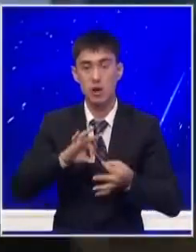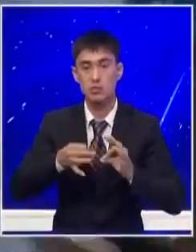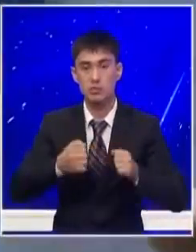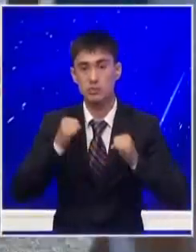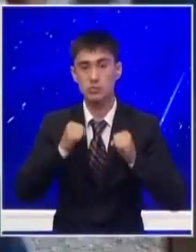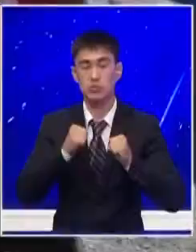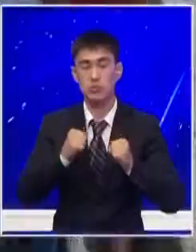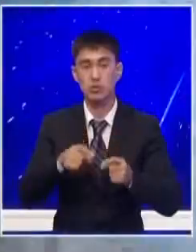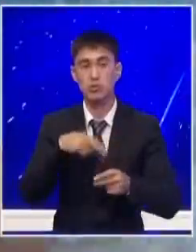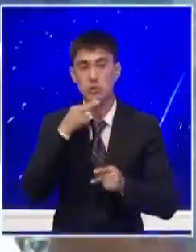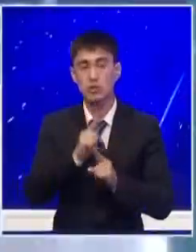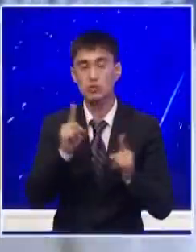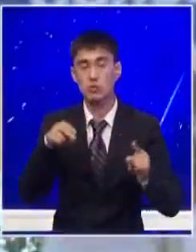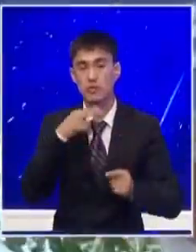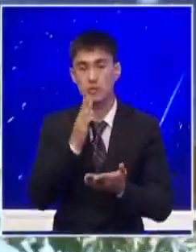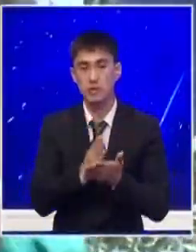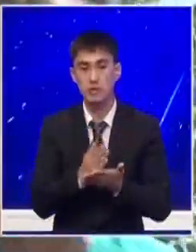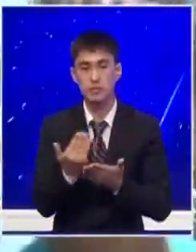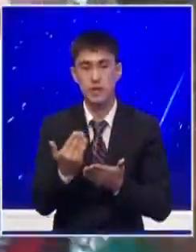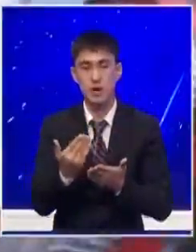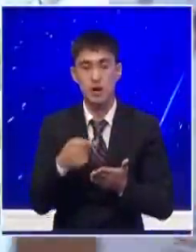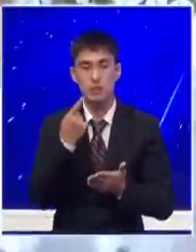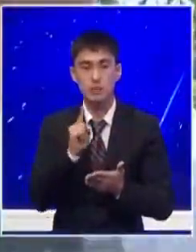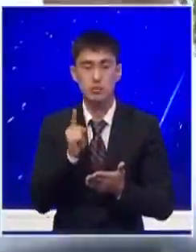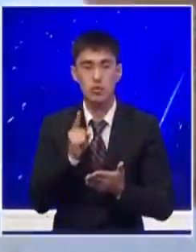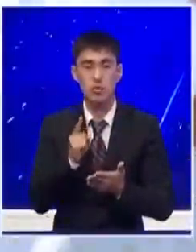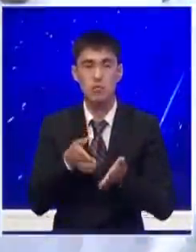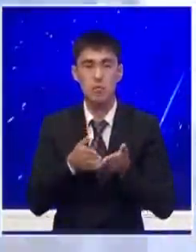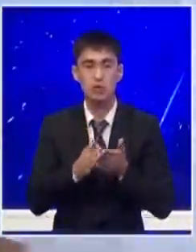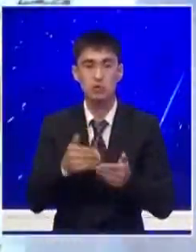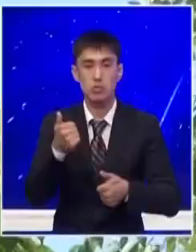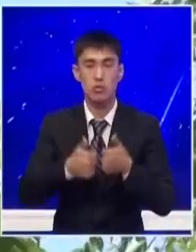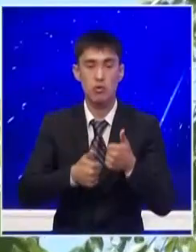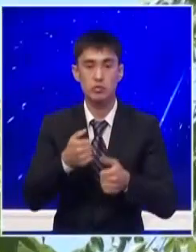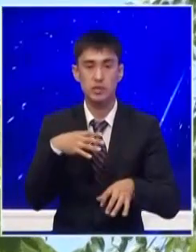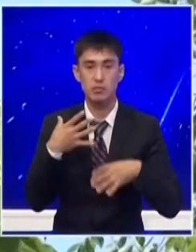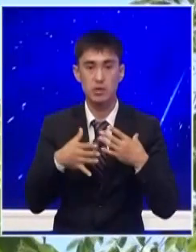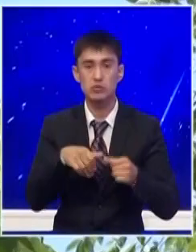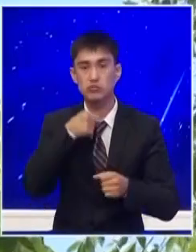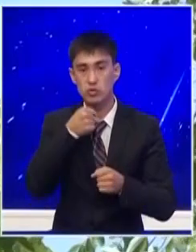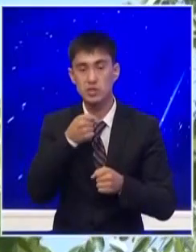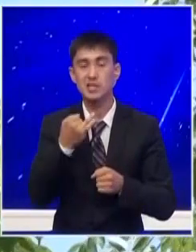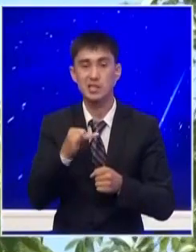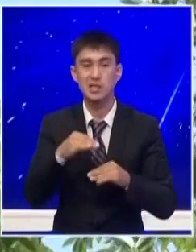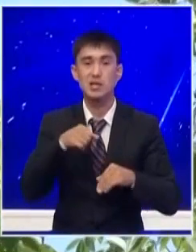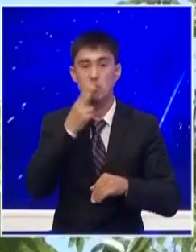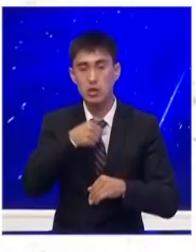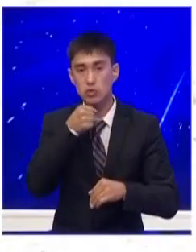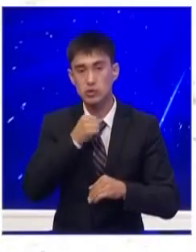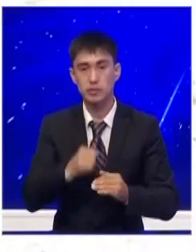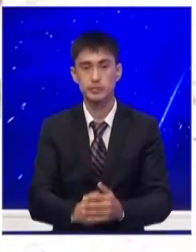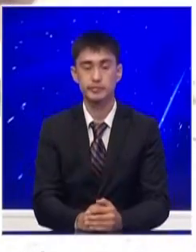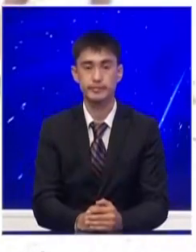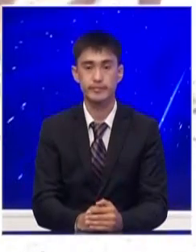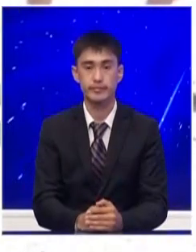виду спорта уделяется особое внимание. Отметим, парусными гонками занимаются не только взрослые, но и подростки.